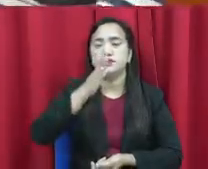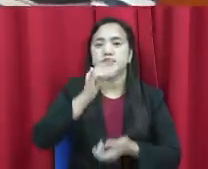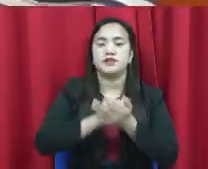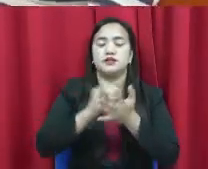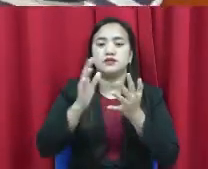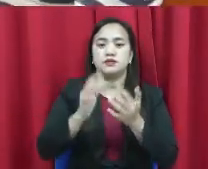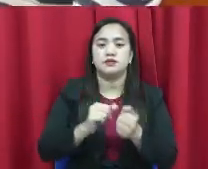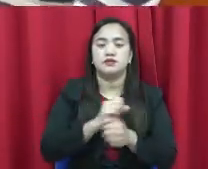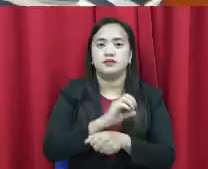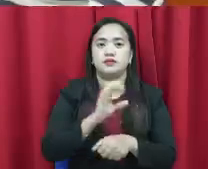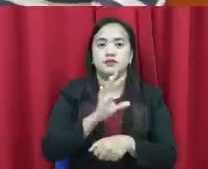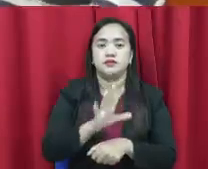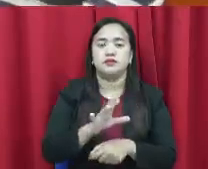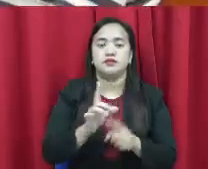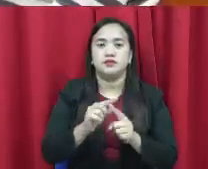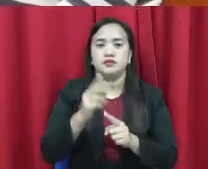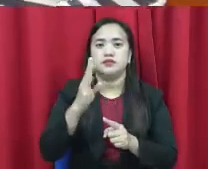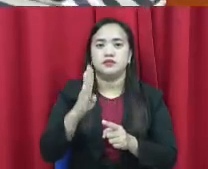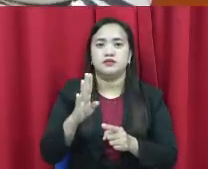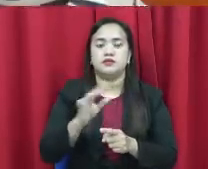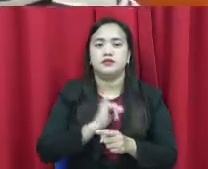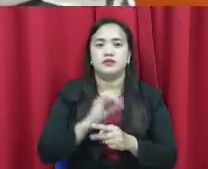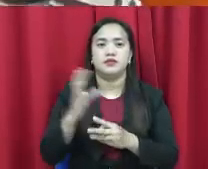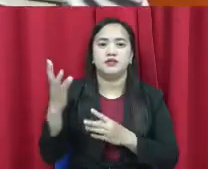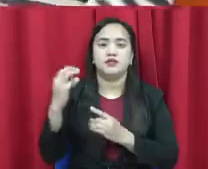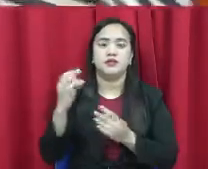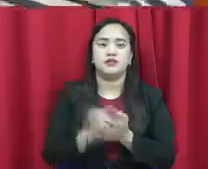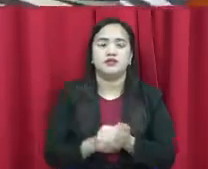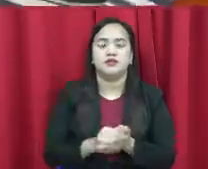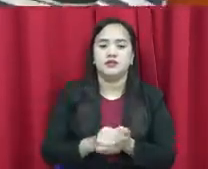pastor Sana po Pastor may mother's